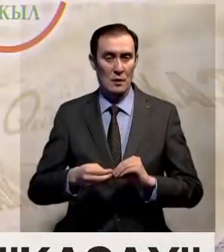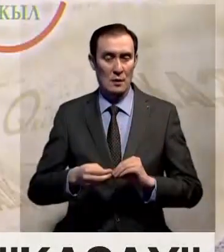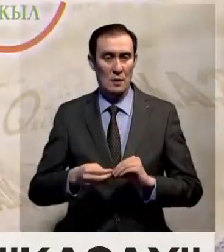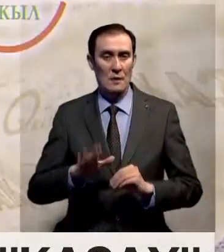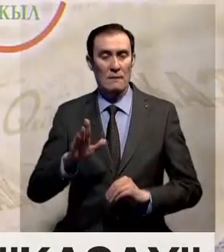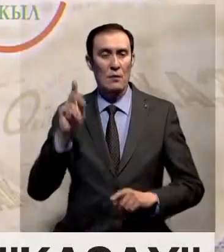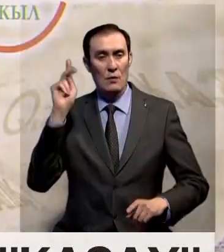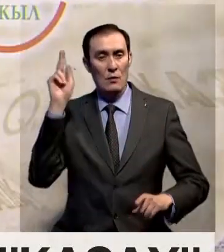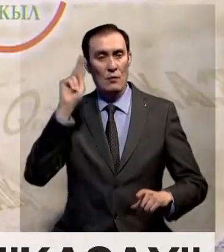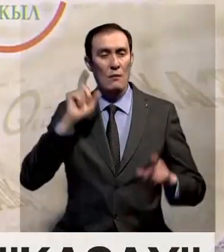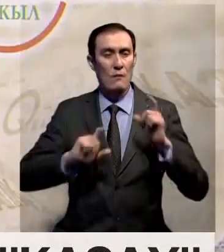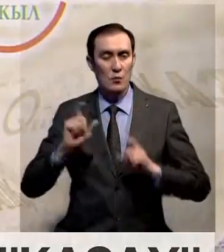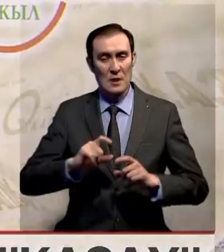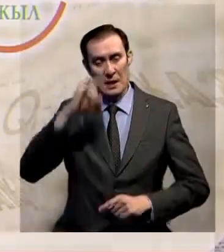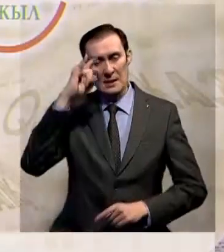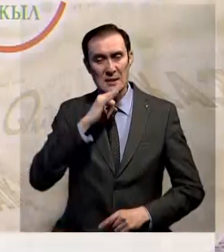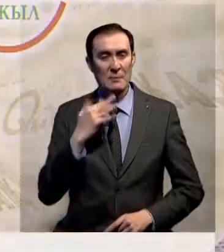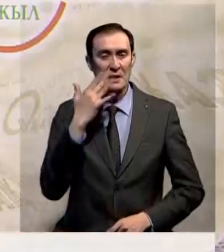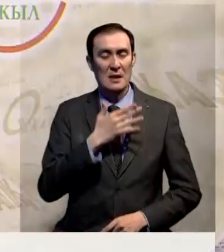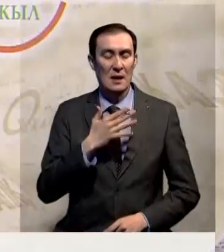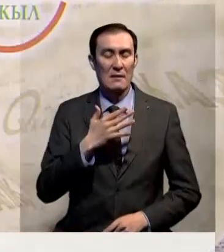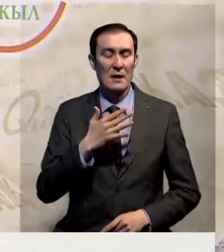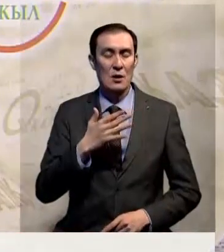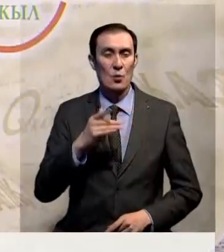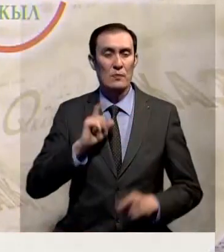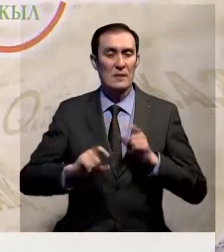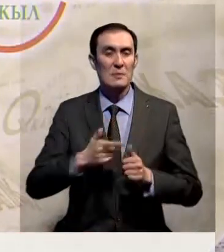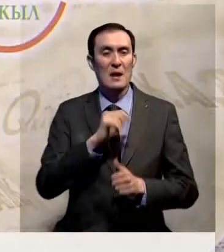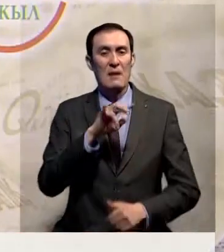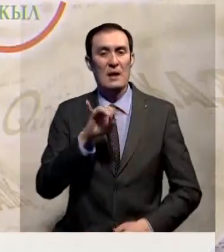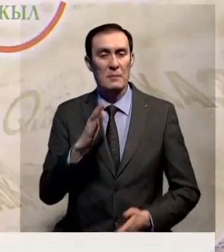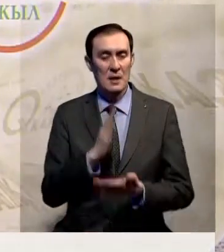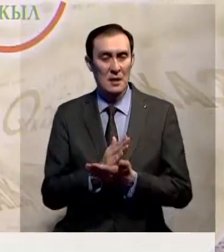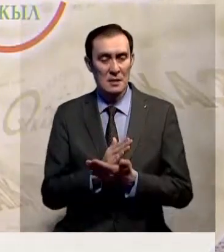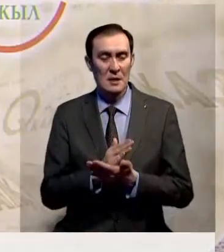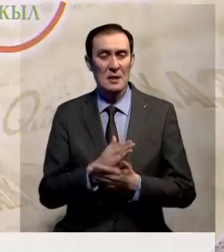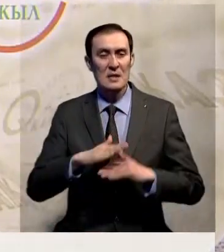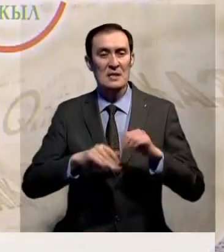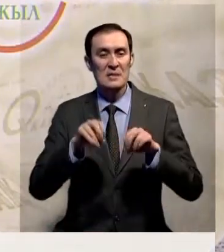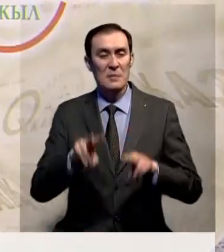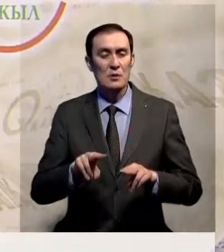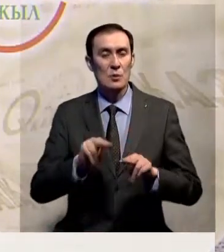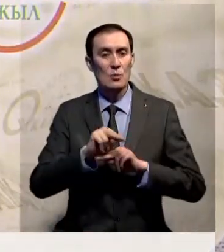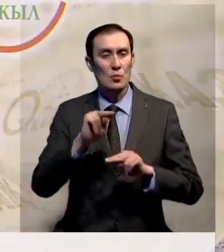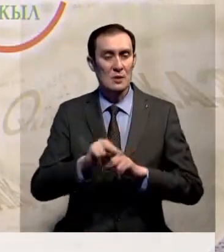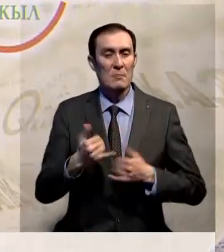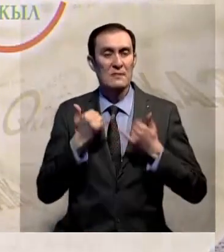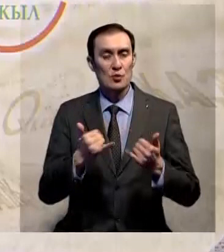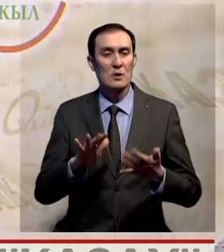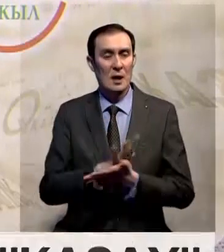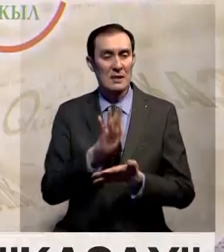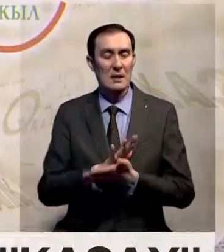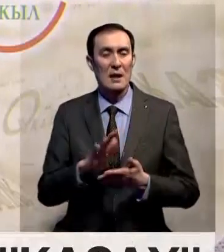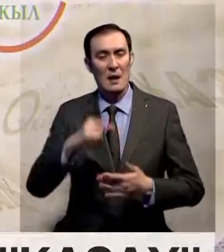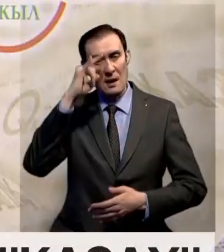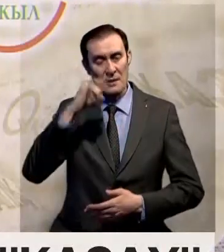Казахстана, особенно в Казахском национальном университете Аль-Фараби, вот, есть спецкурсы, посвященные газете «Казах». Есть